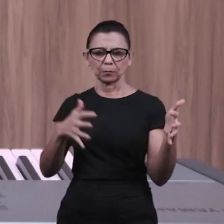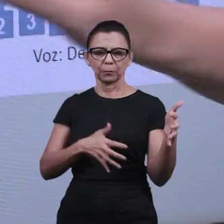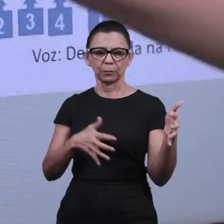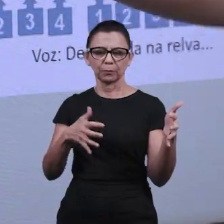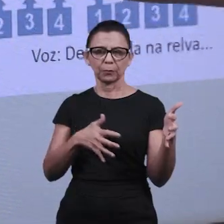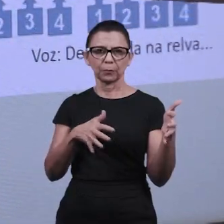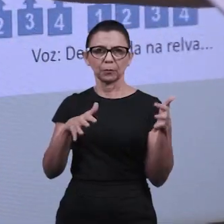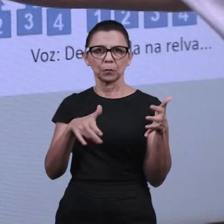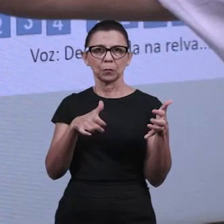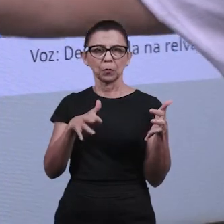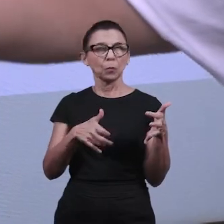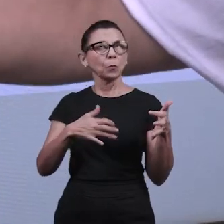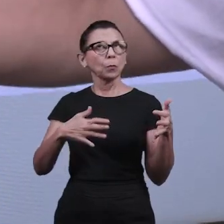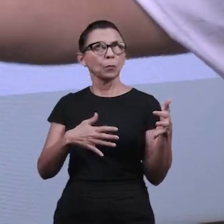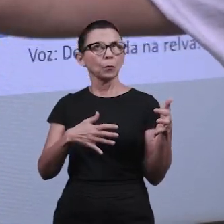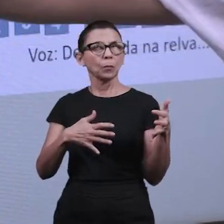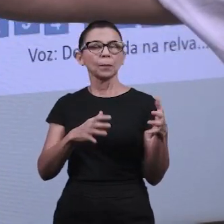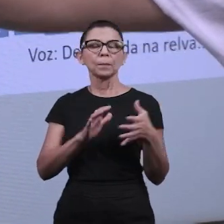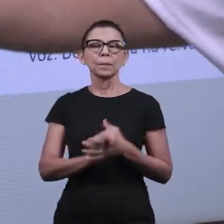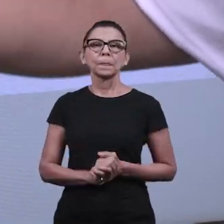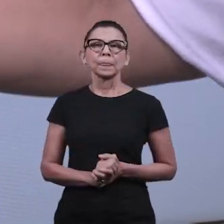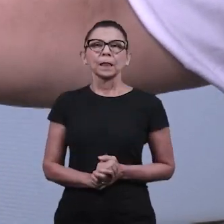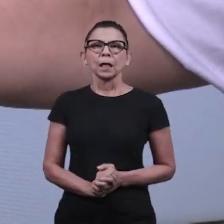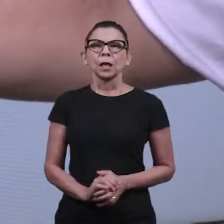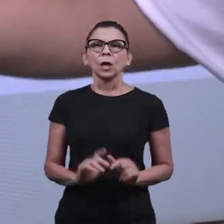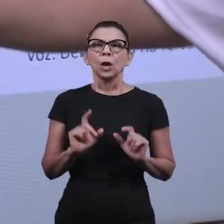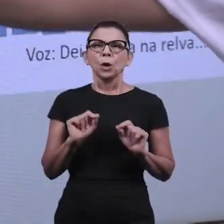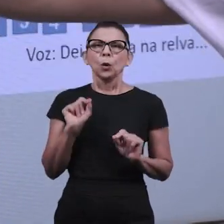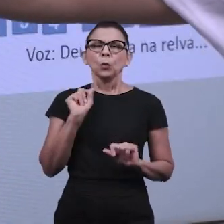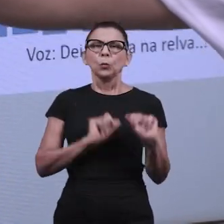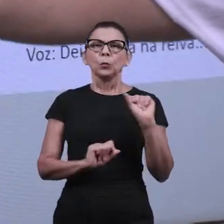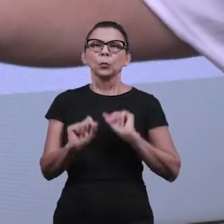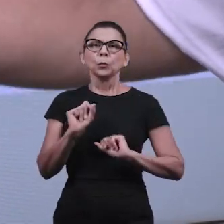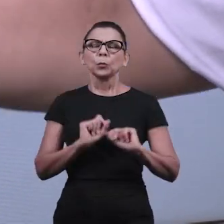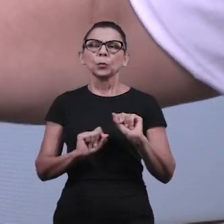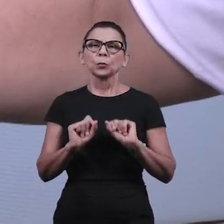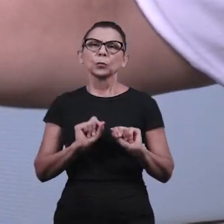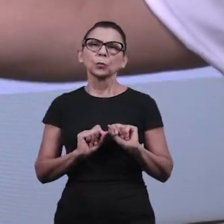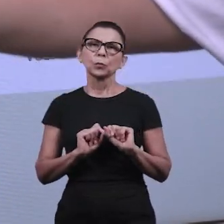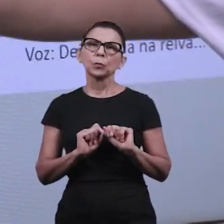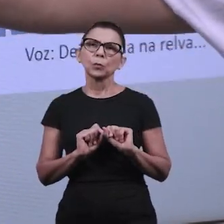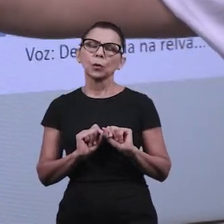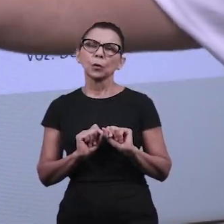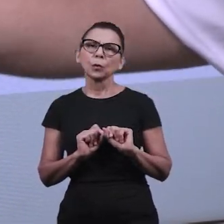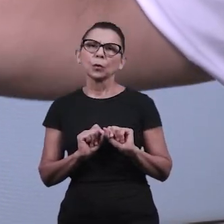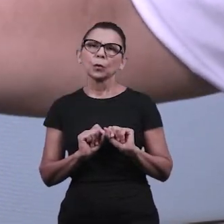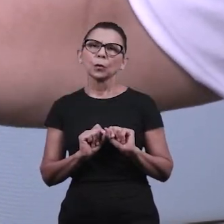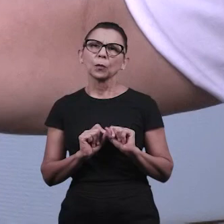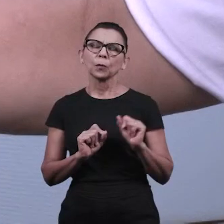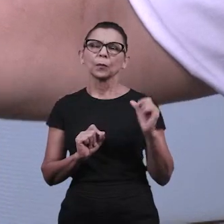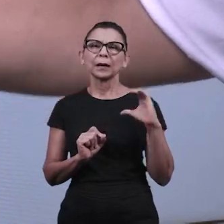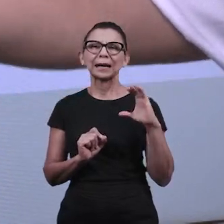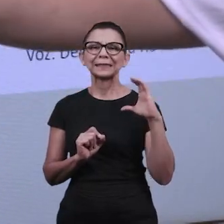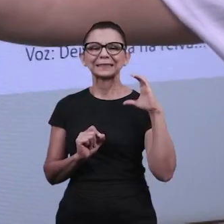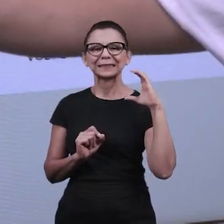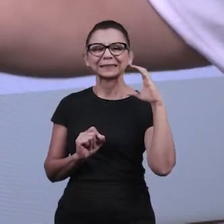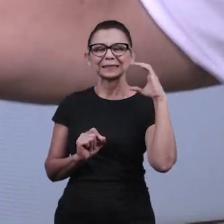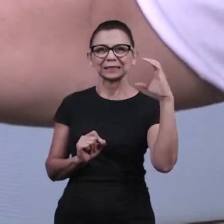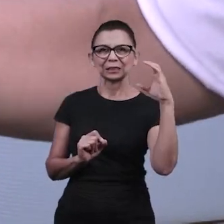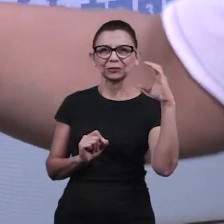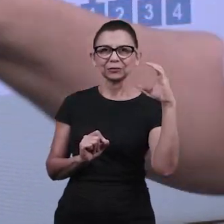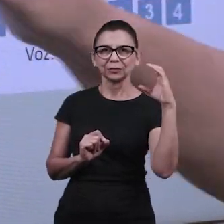aussi. Ce qui a changé, c'est la chiffre que nous avons mise ici à l'endroit